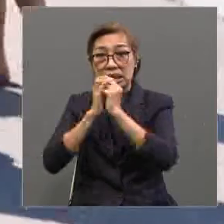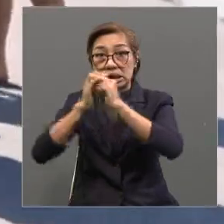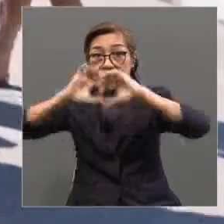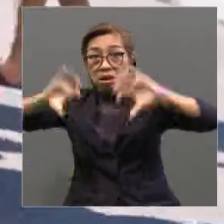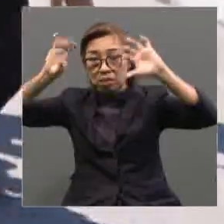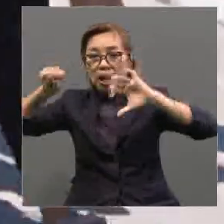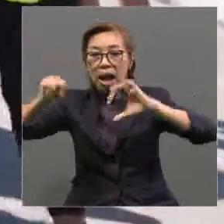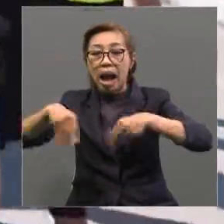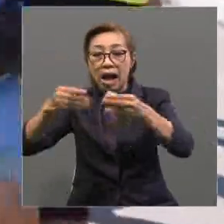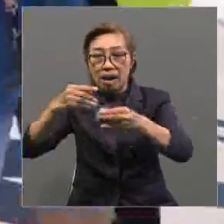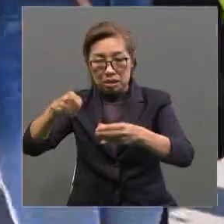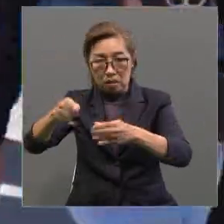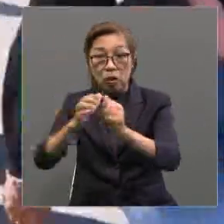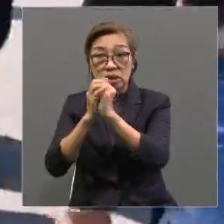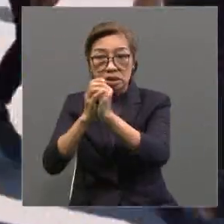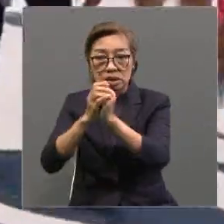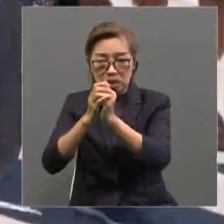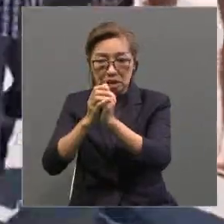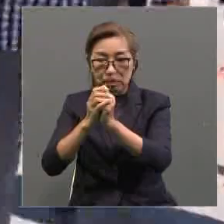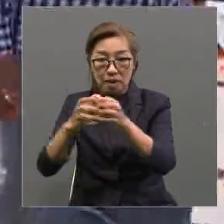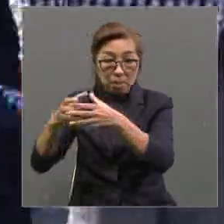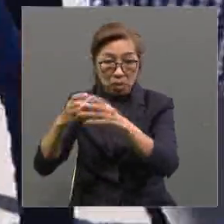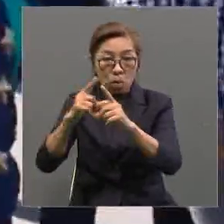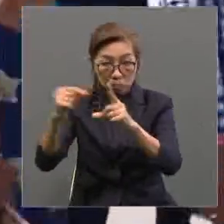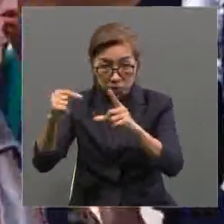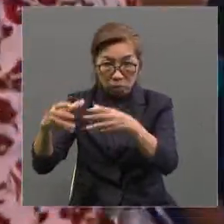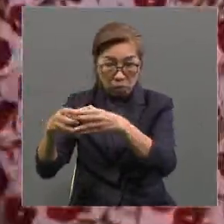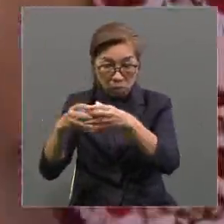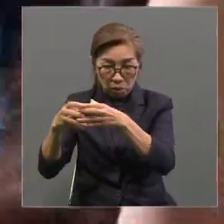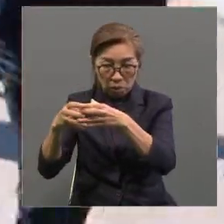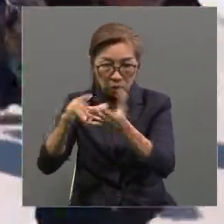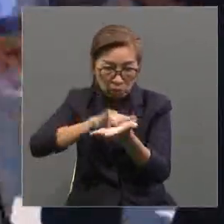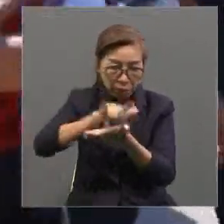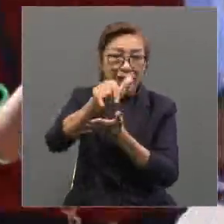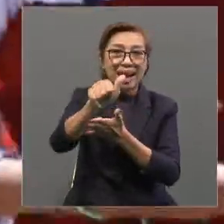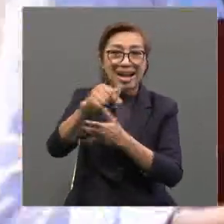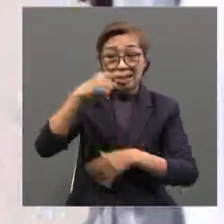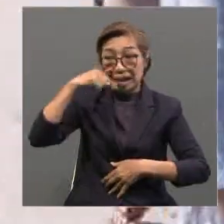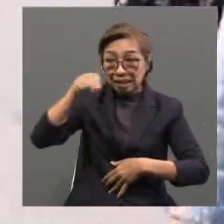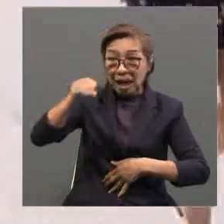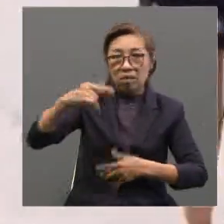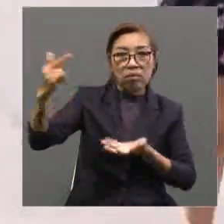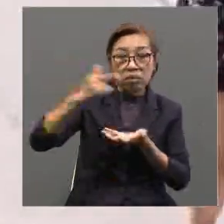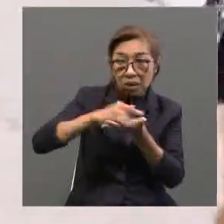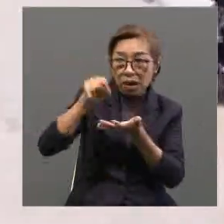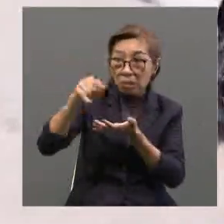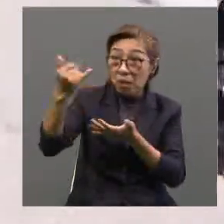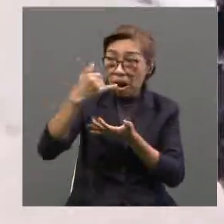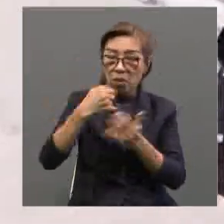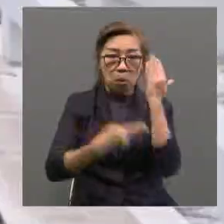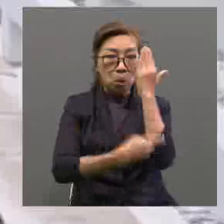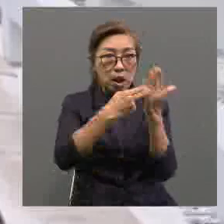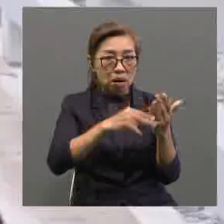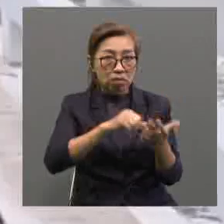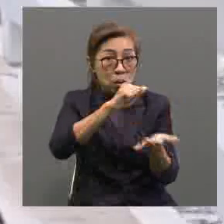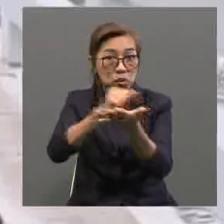าตให้คนจีนเองเดินทางออกนอกประเทศแบบกรุ๊ปทัวร์ได้แล้วเราก็เลยเริ่มเห็นยอดอะไรยอดของการจองที่พักโรง